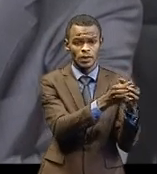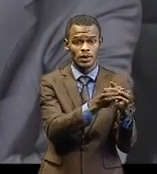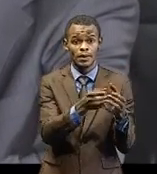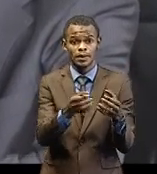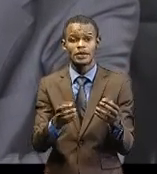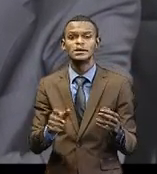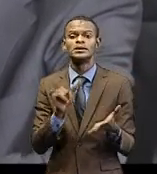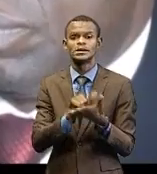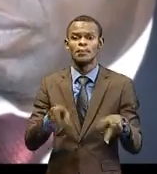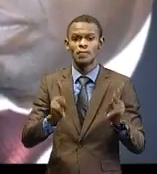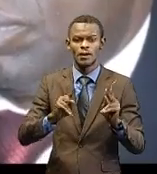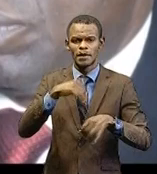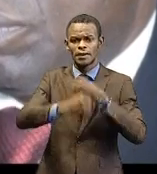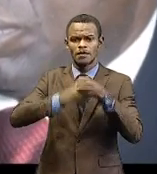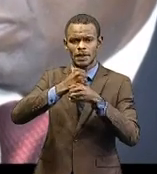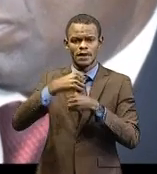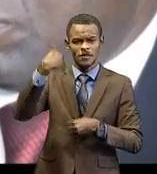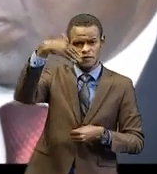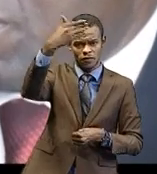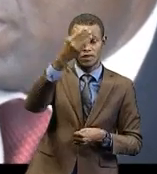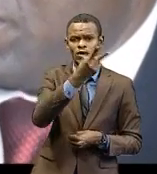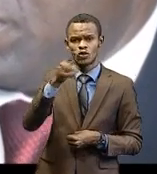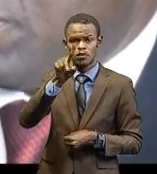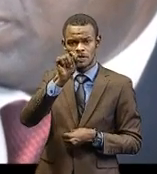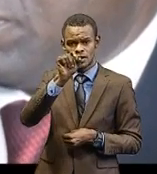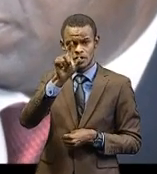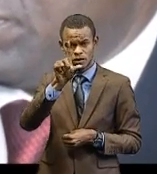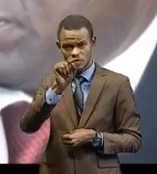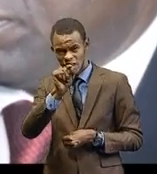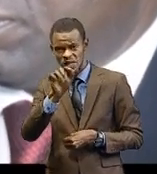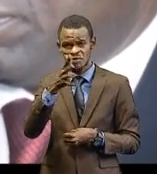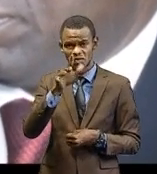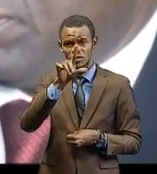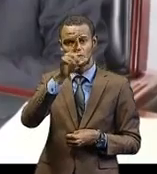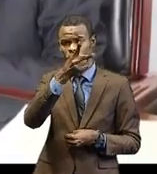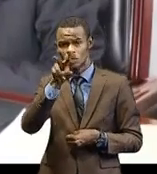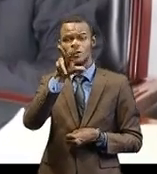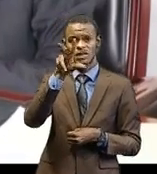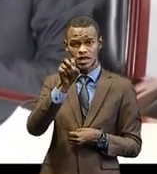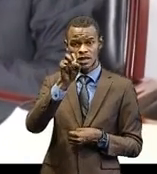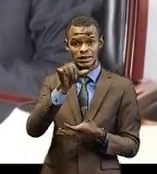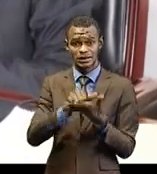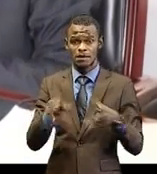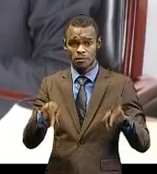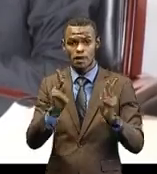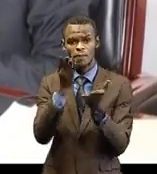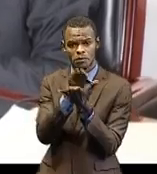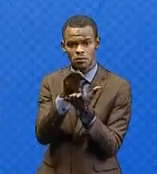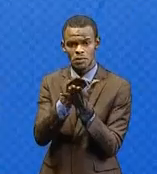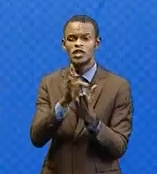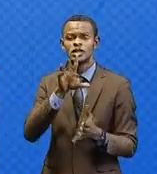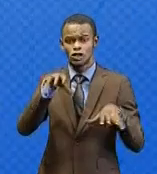produit intérieur brut à 100 milliards de dollars pour un budget de l'État devant se situer à près de 25 milliards de